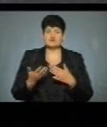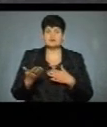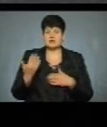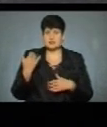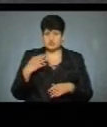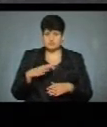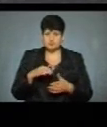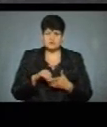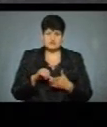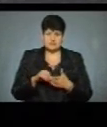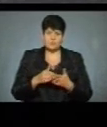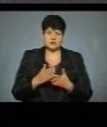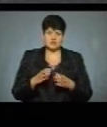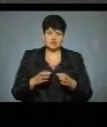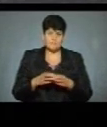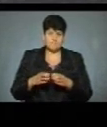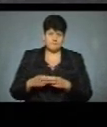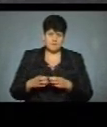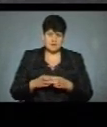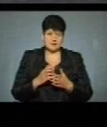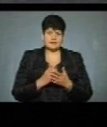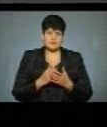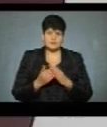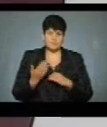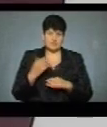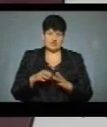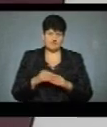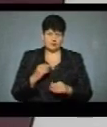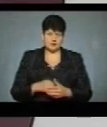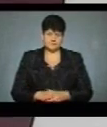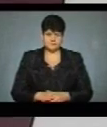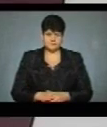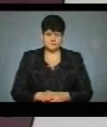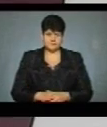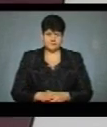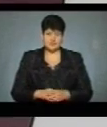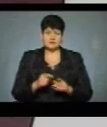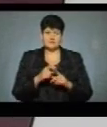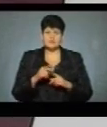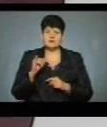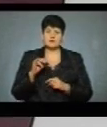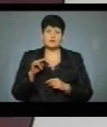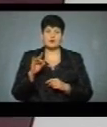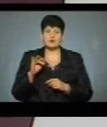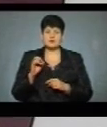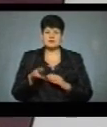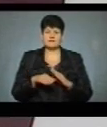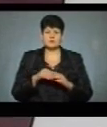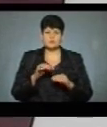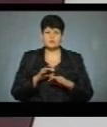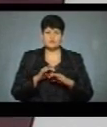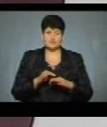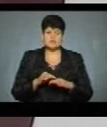представниками від певних політичних партій, кандидатами на попередніх виборах. За словами Ігоря Процика, вибори відбуваються